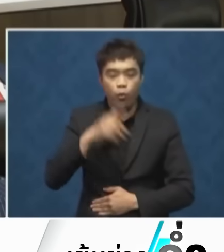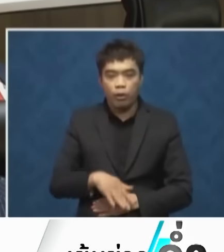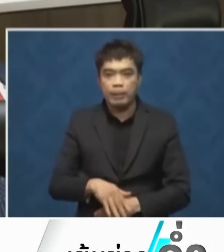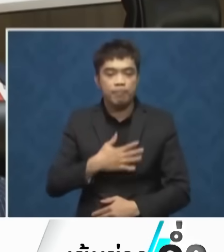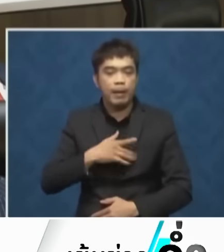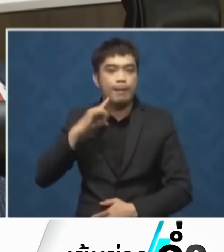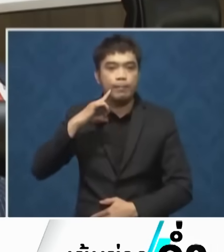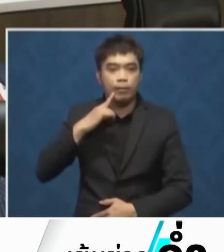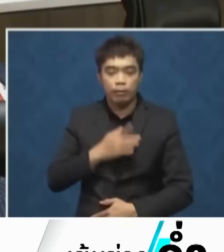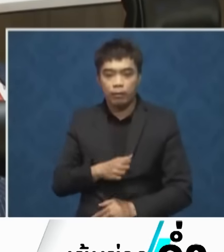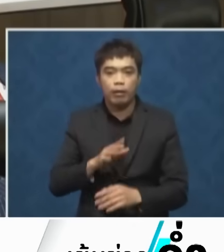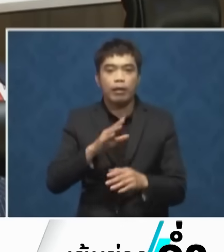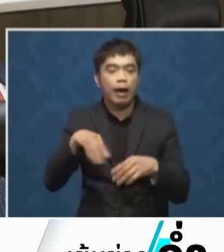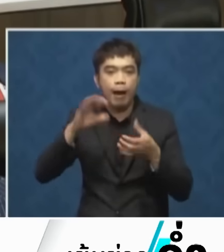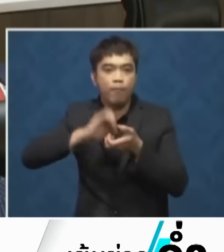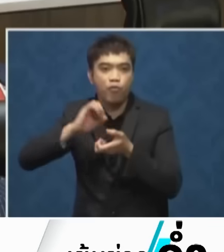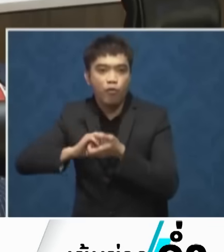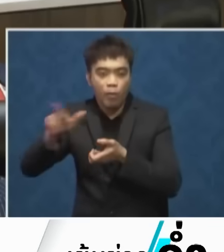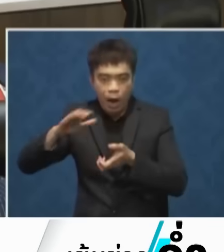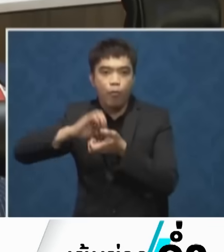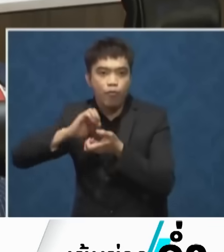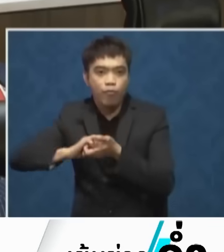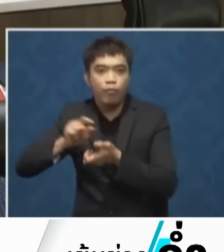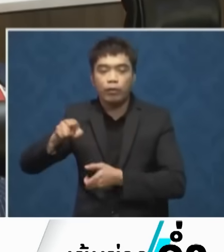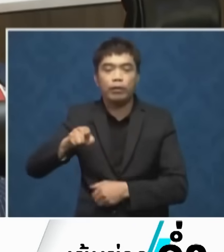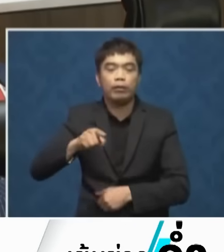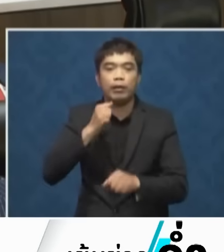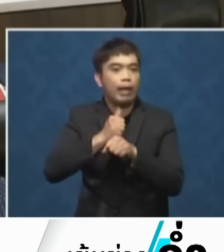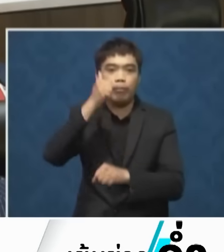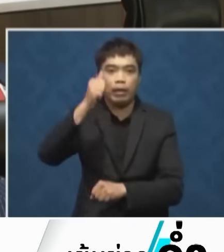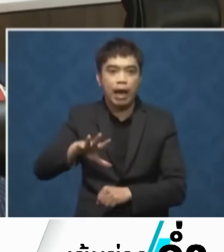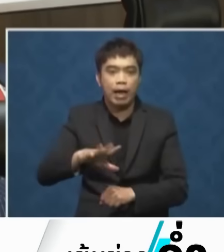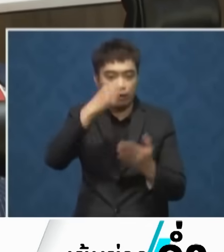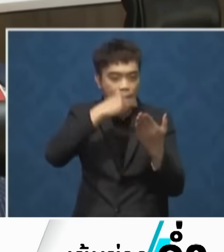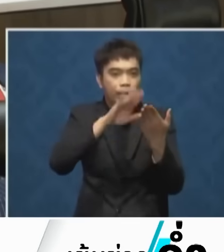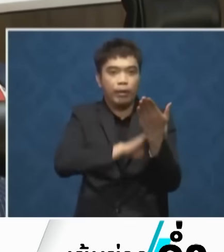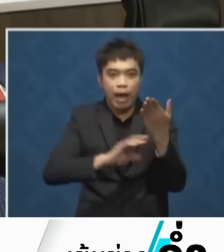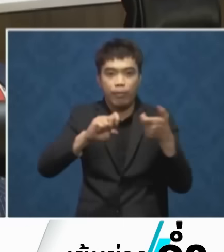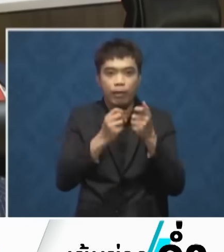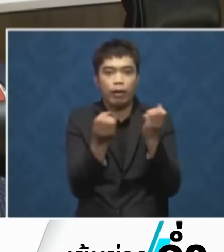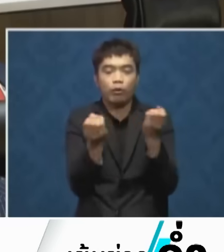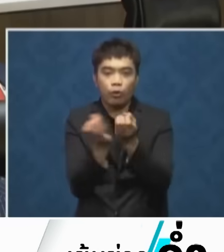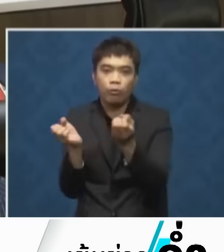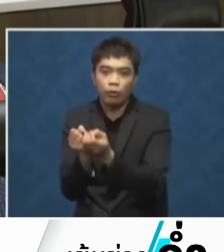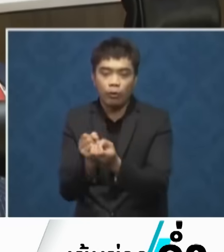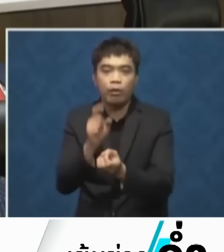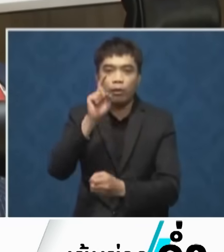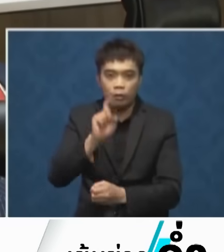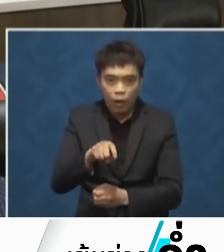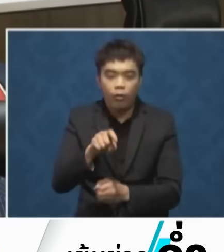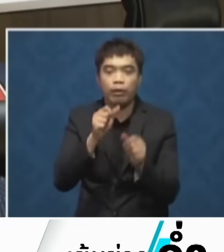ฝาทำให้ประเทศชาติแล้วพี่น้องประชาชนเสียหายไปเราไม่ทำนะครับสิ่งที่ดีที่สุดเราหันหน้า